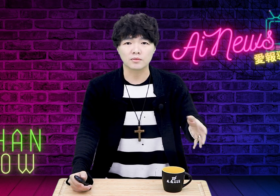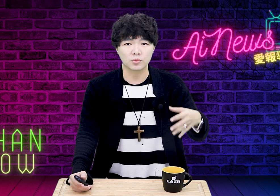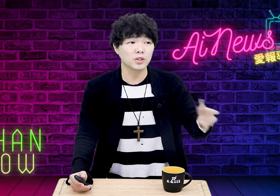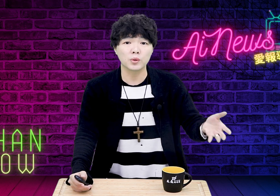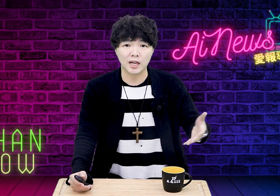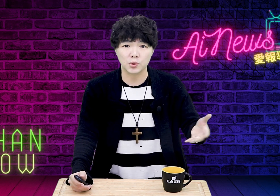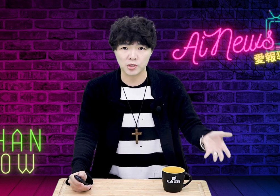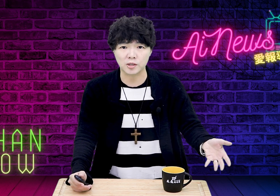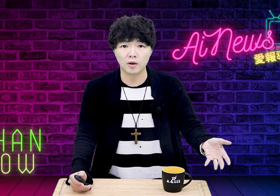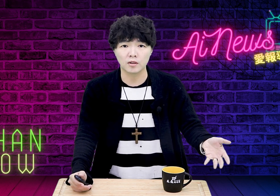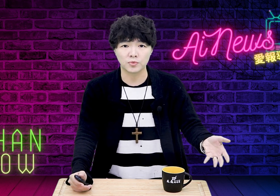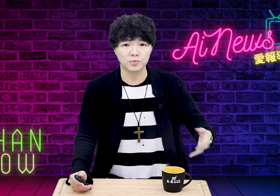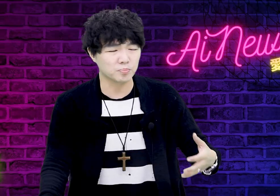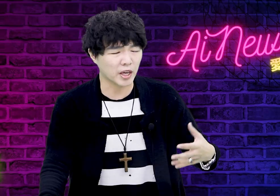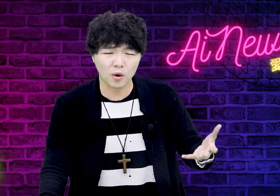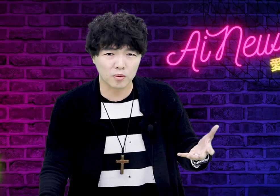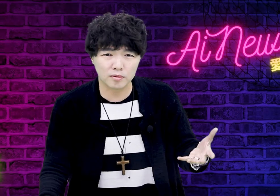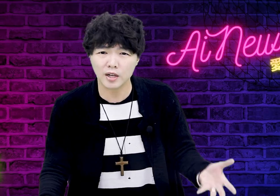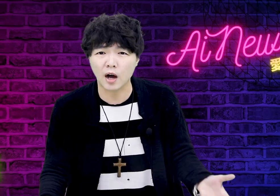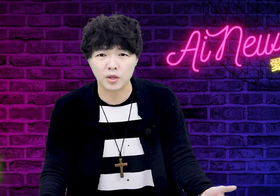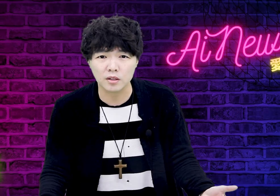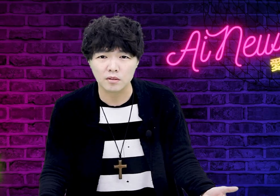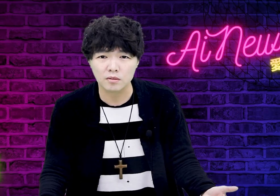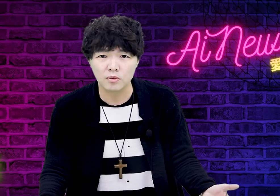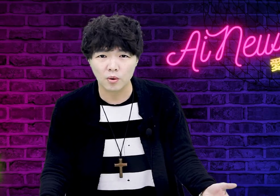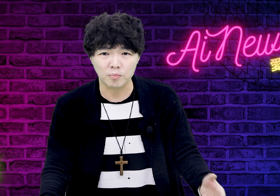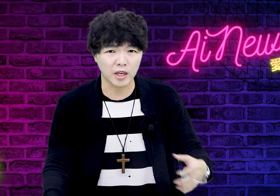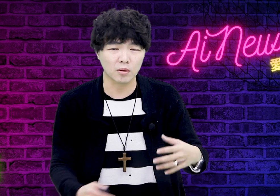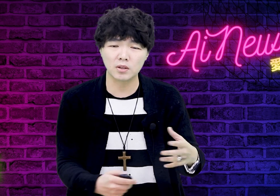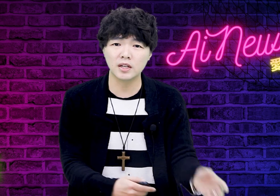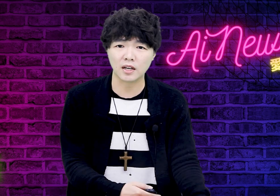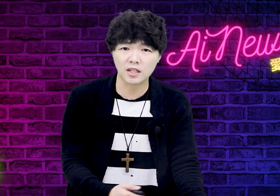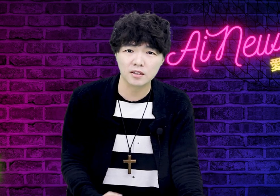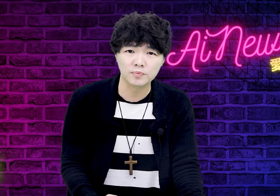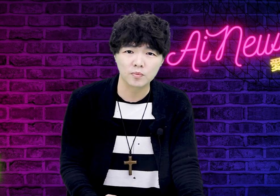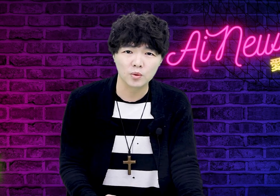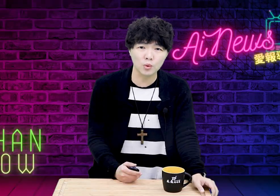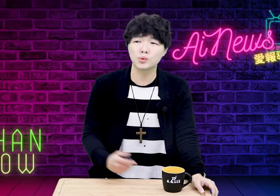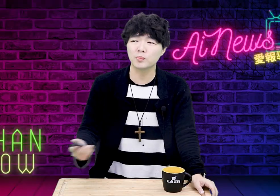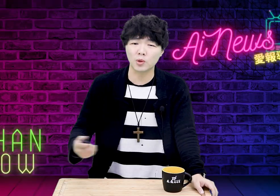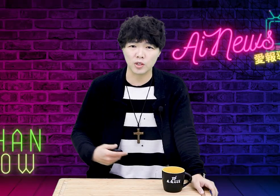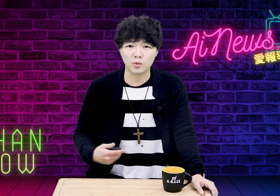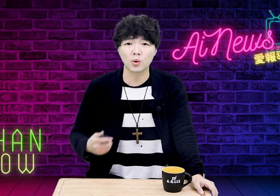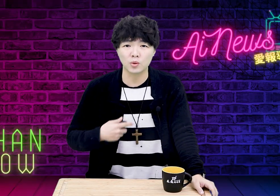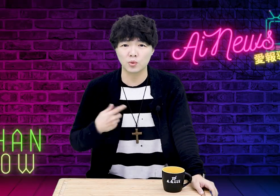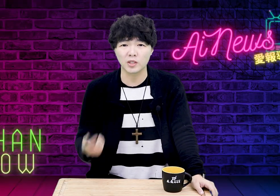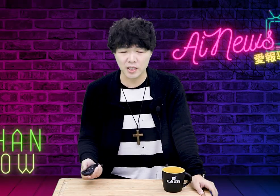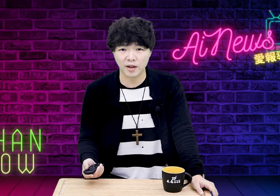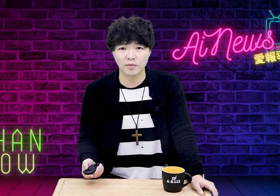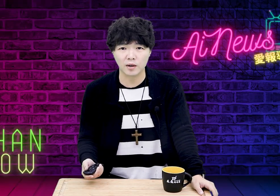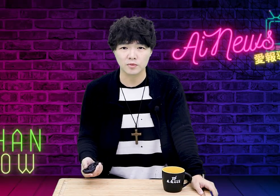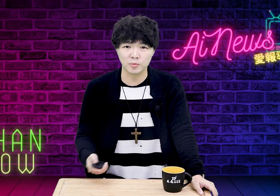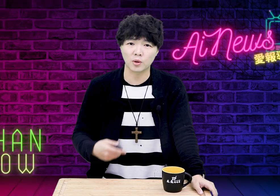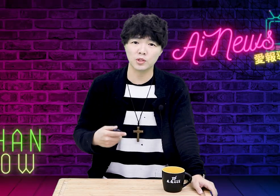法，婚姻对你来说是什么，没有更好的，没有更良善的。或许你不同意我对于婚姻